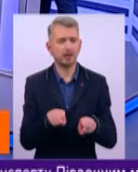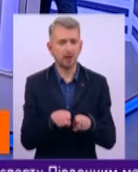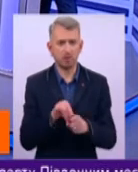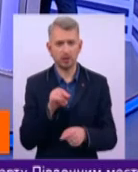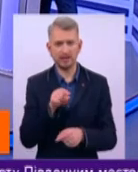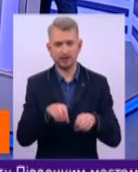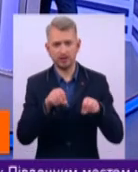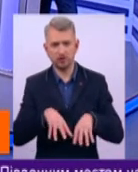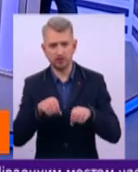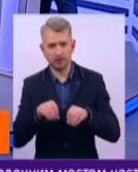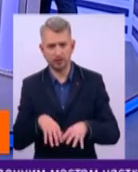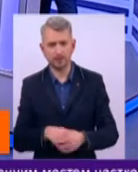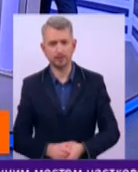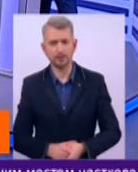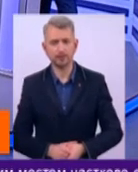ці рішення.